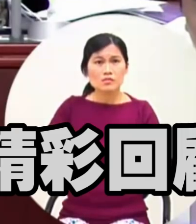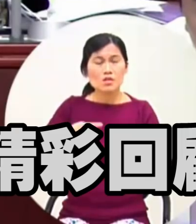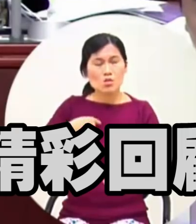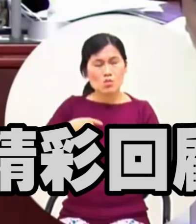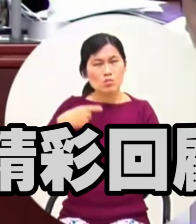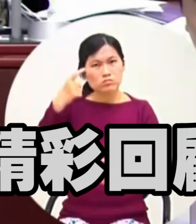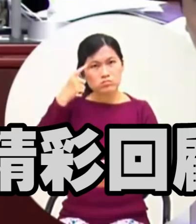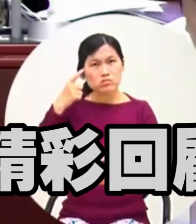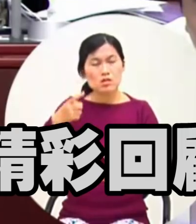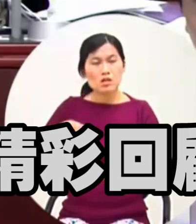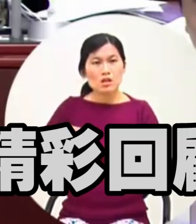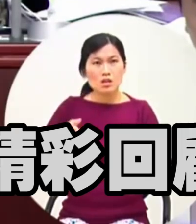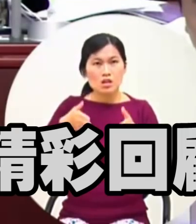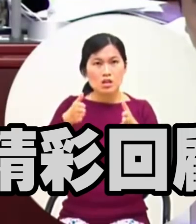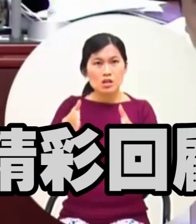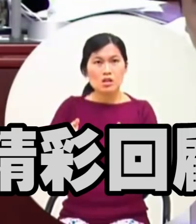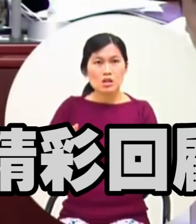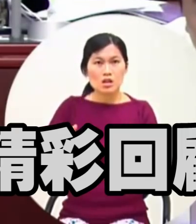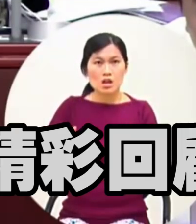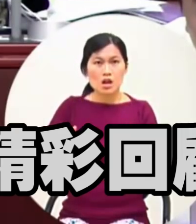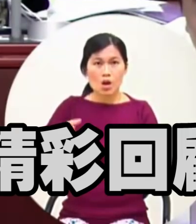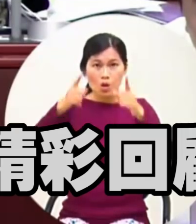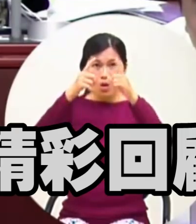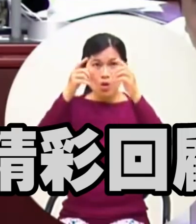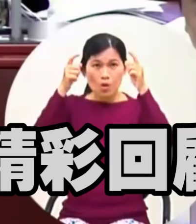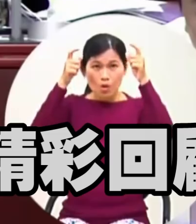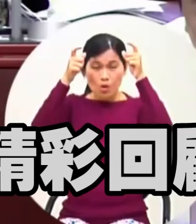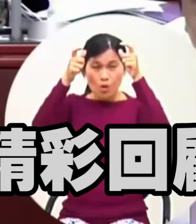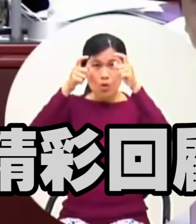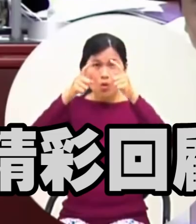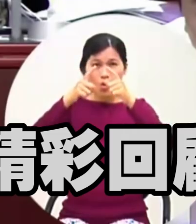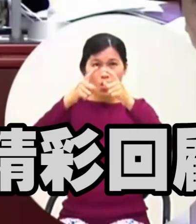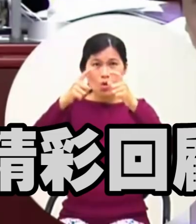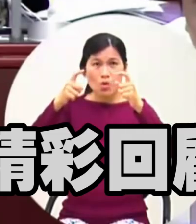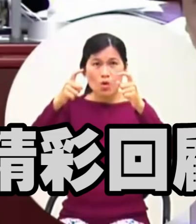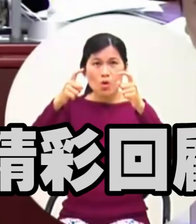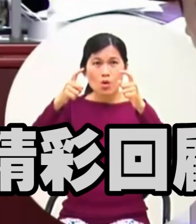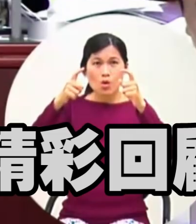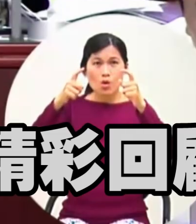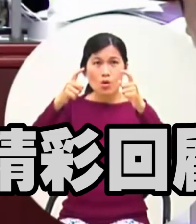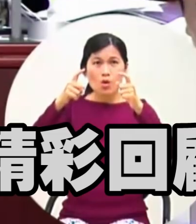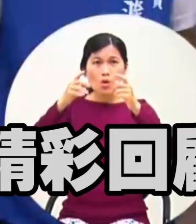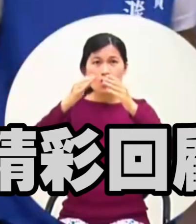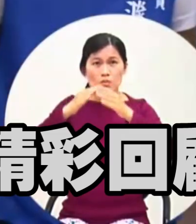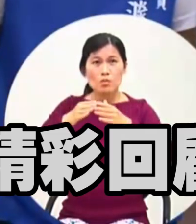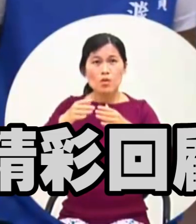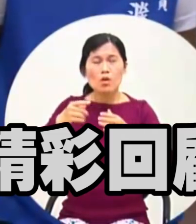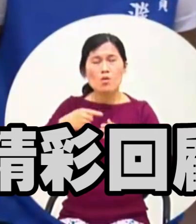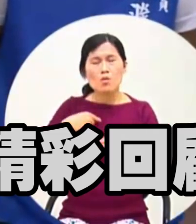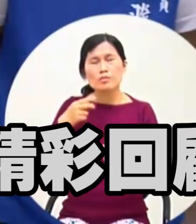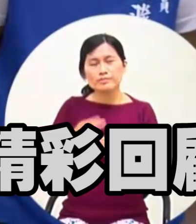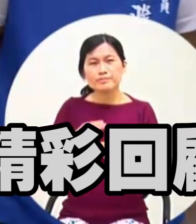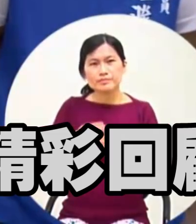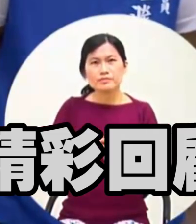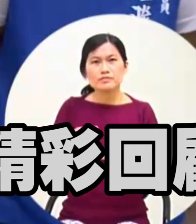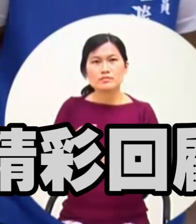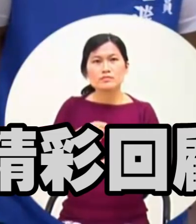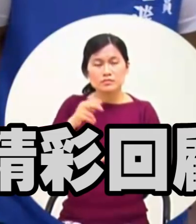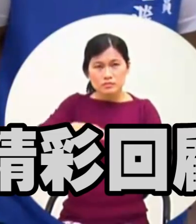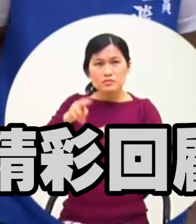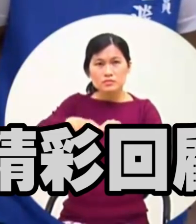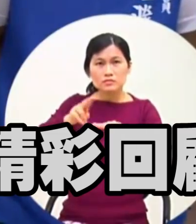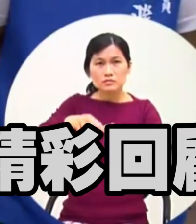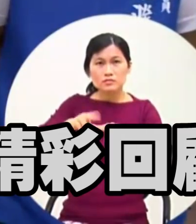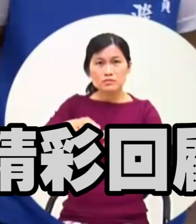在整体的感官上，跟过去都有很大的不同。 都唔捌搭车，我知啦。请坐，请坐，请坐。 治